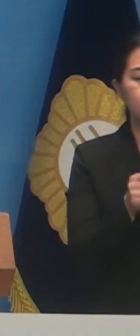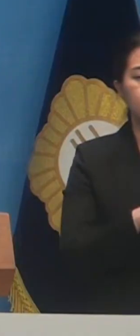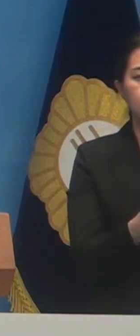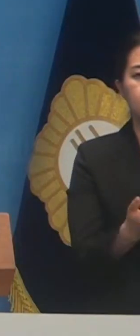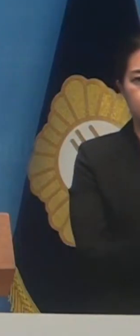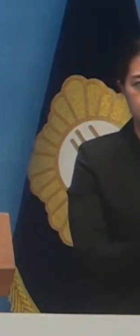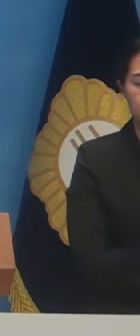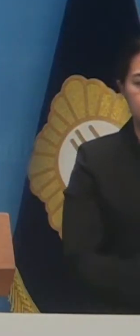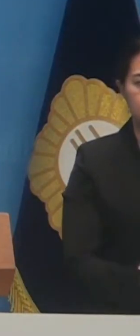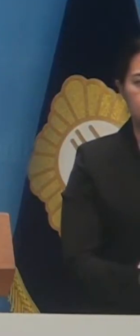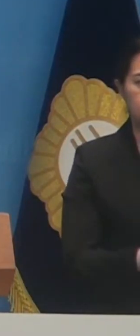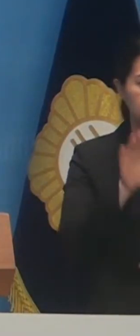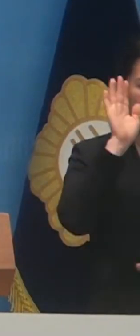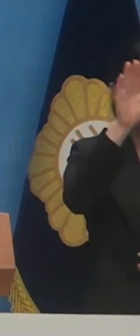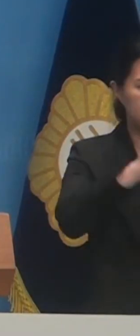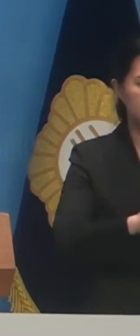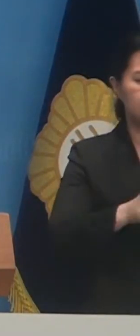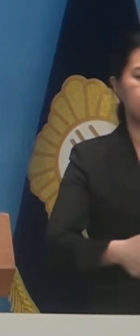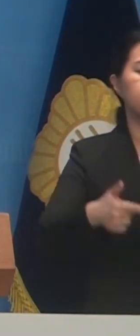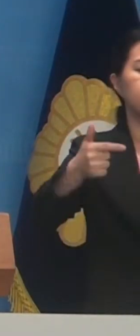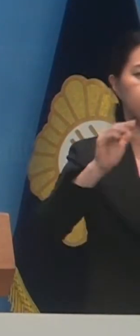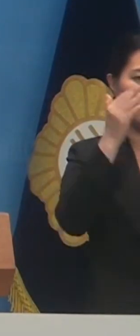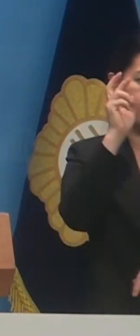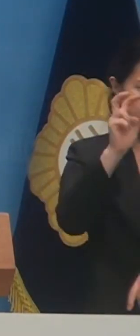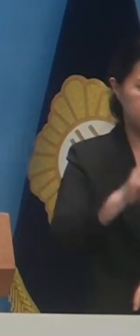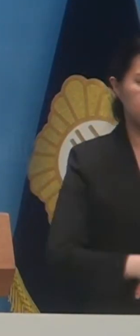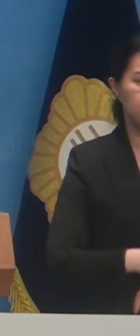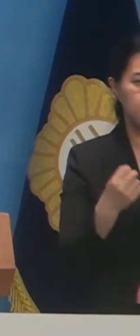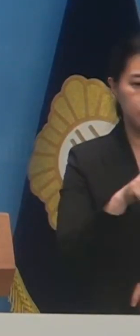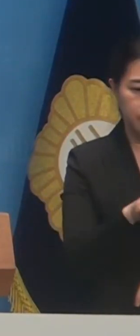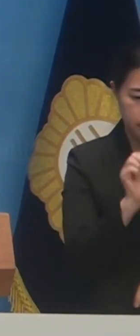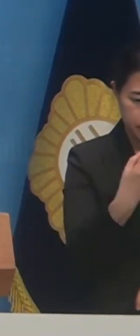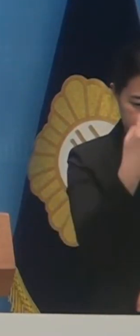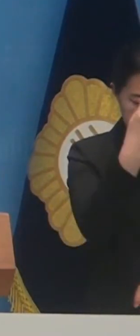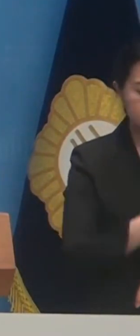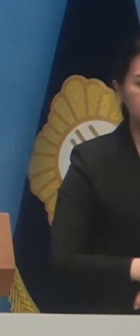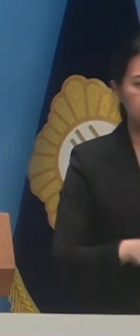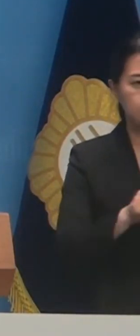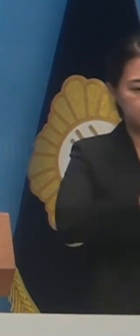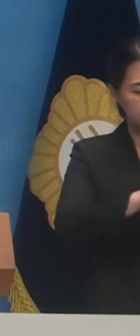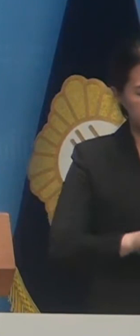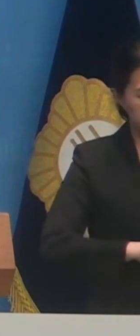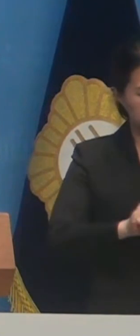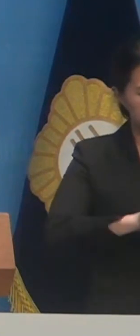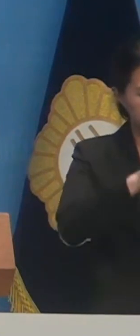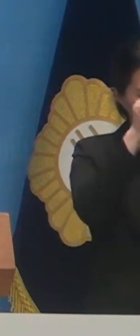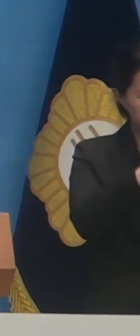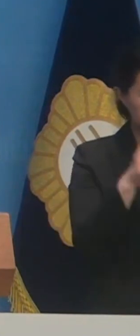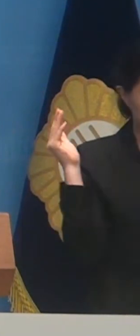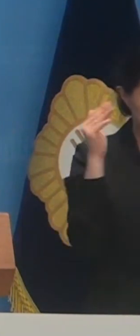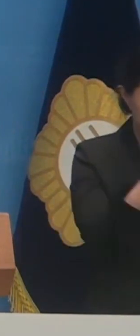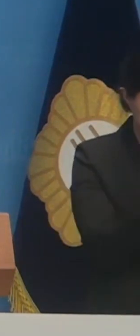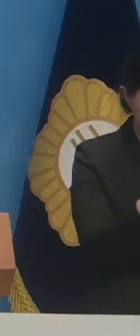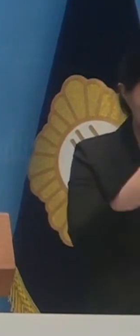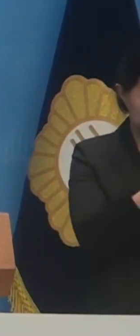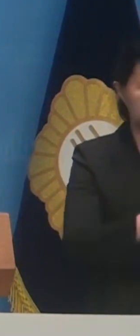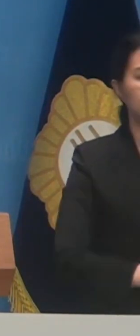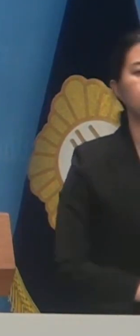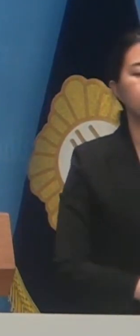국민추진단은 차후로도 확장되어 갈 것이고 이를 바탕으로 서명운동의 목표를 달성시켜 나갈